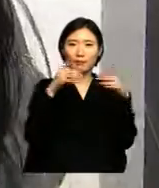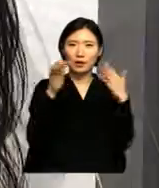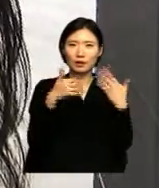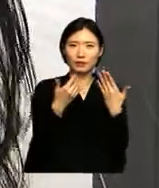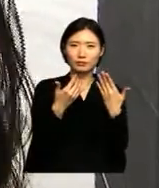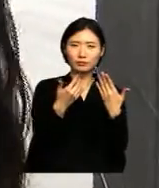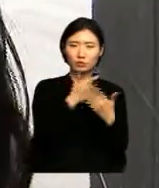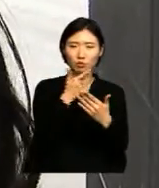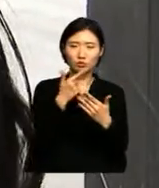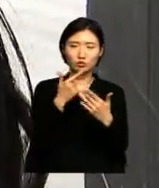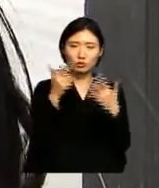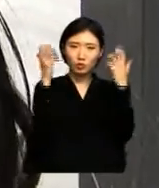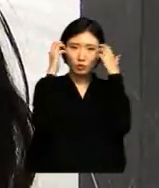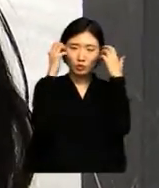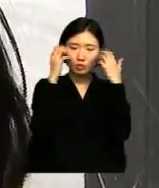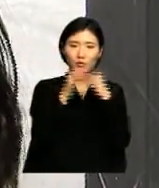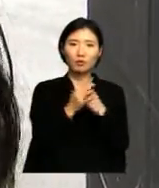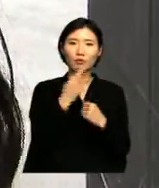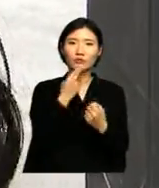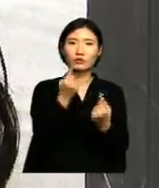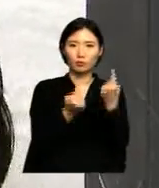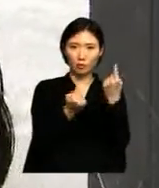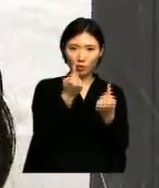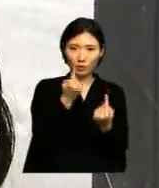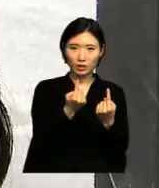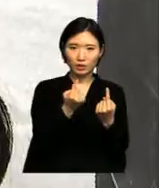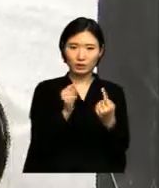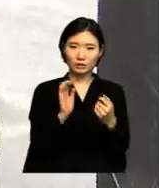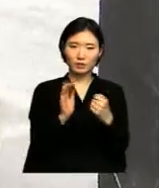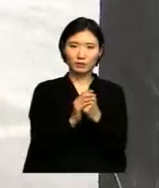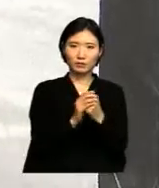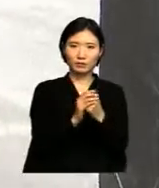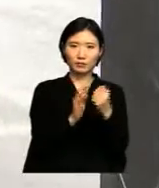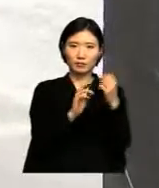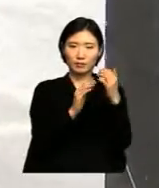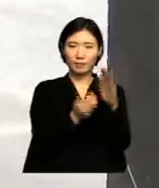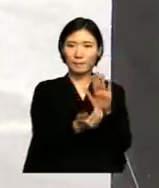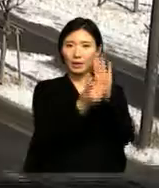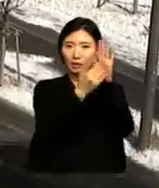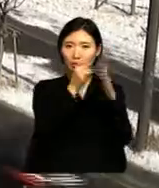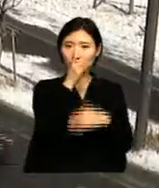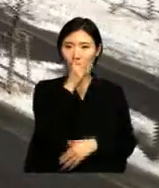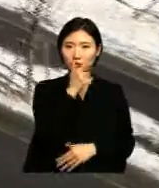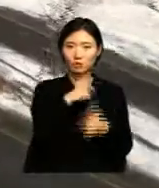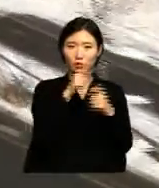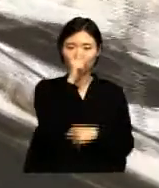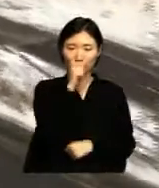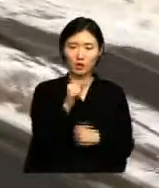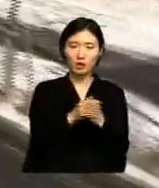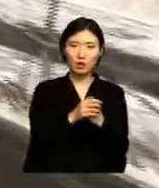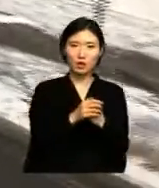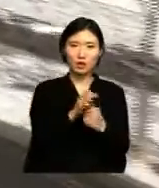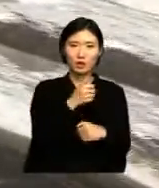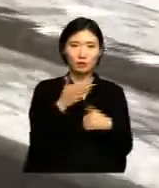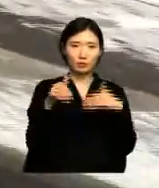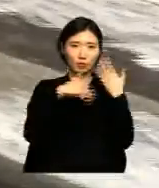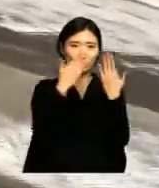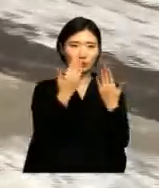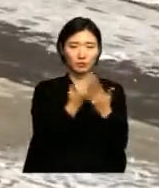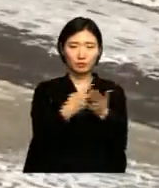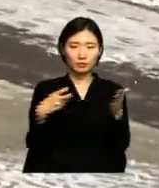기다렸죠. 이렇게 없는 것보다는 그래도 가려져라도 있으니까 괜찮아요. 하남시 전체 버스